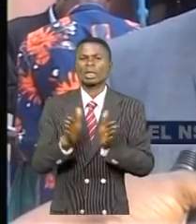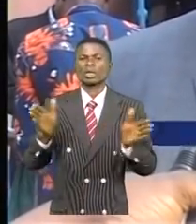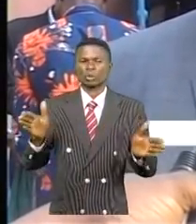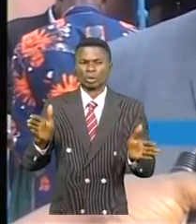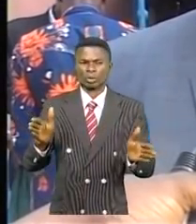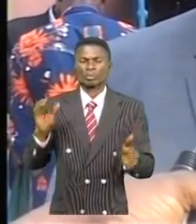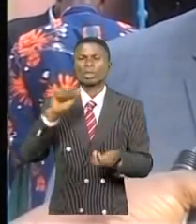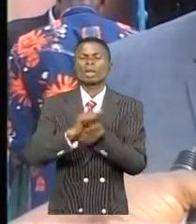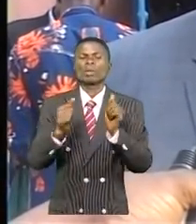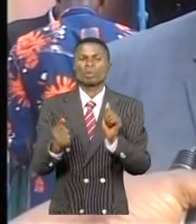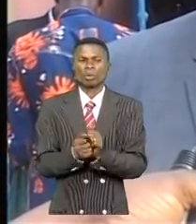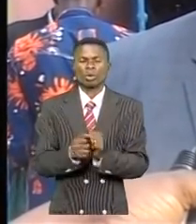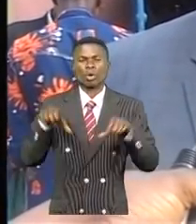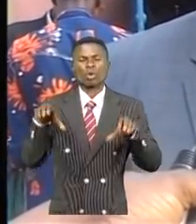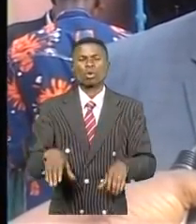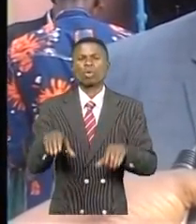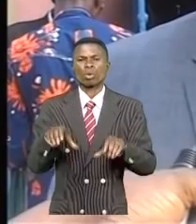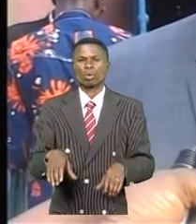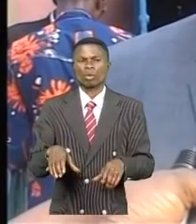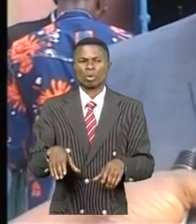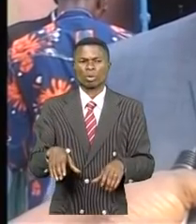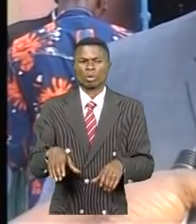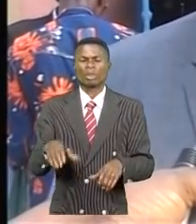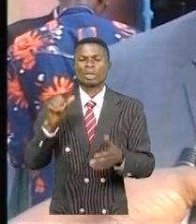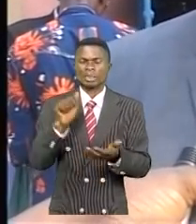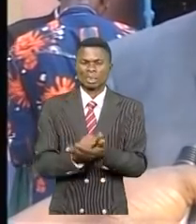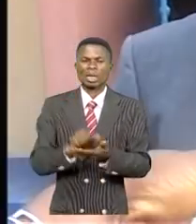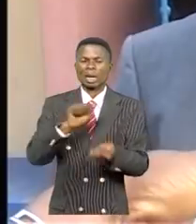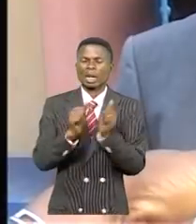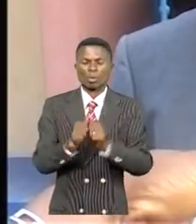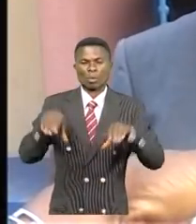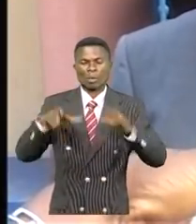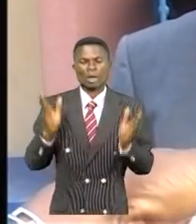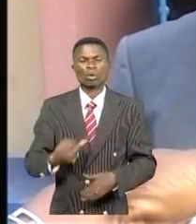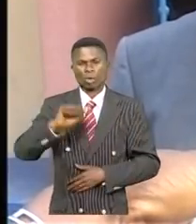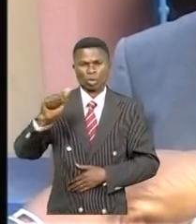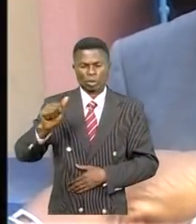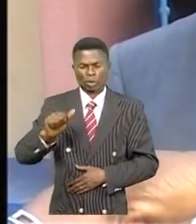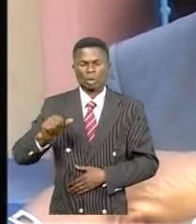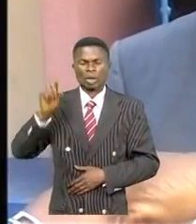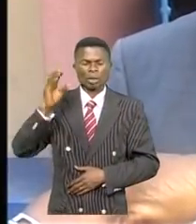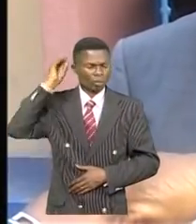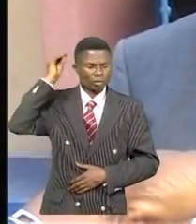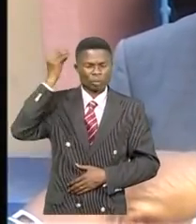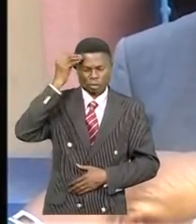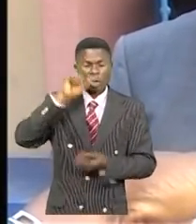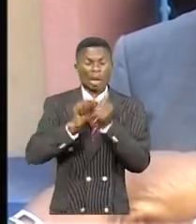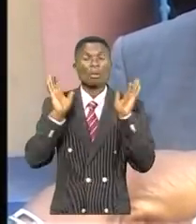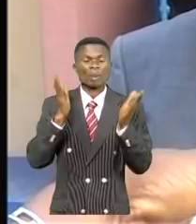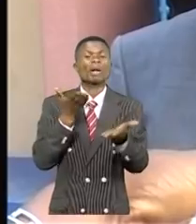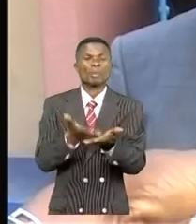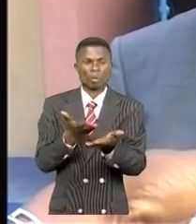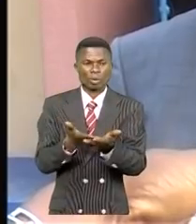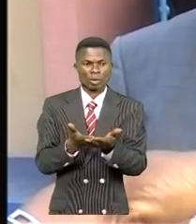Le problème du Congo, c'est le problème du Congolais. D'abord, prendre conscience que ce danger existe et